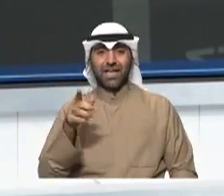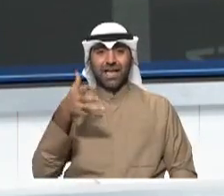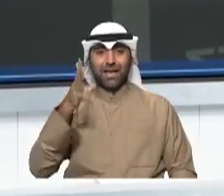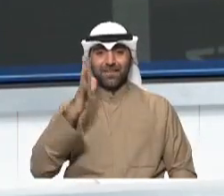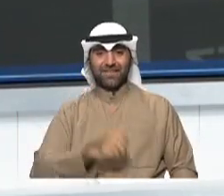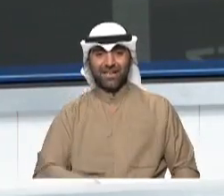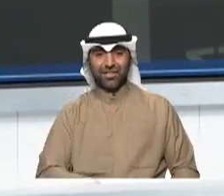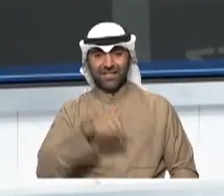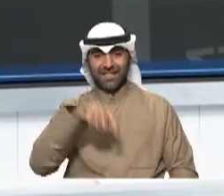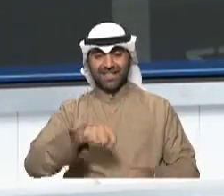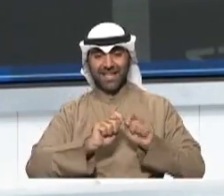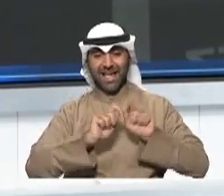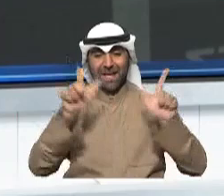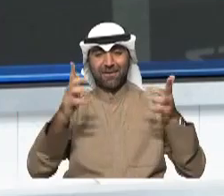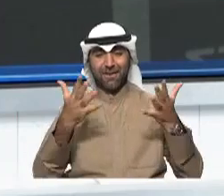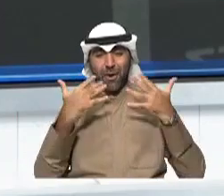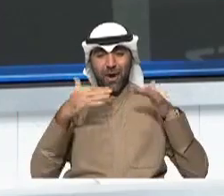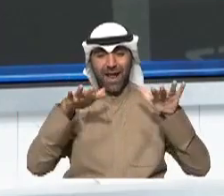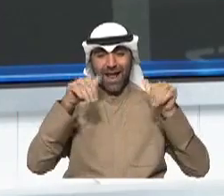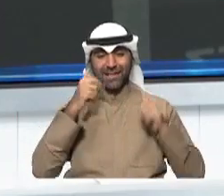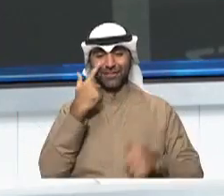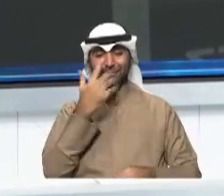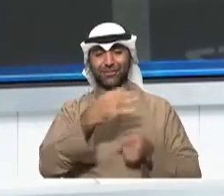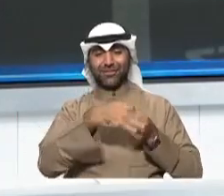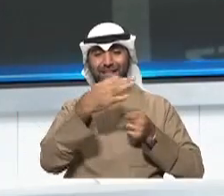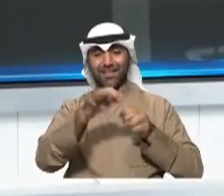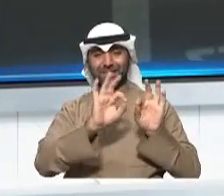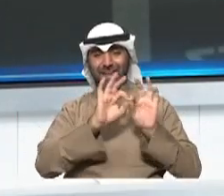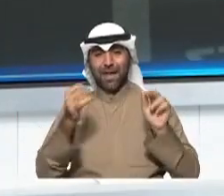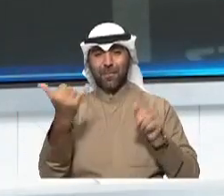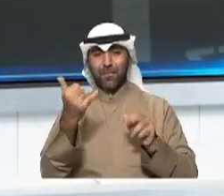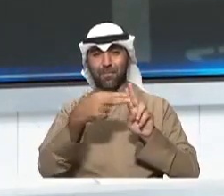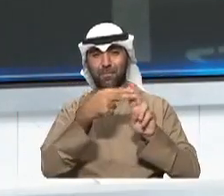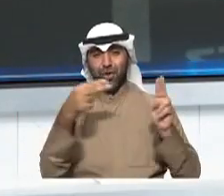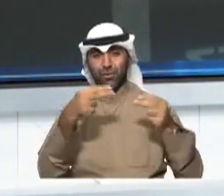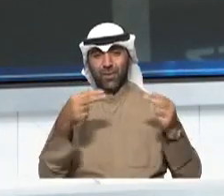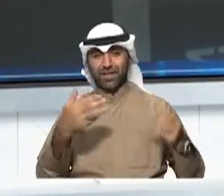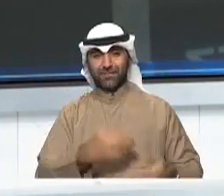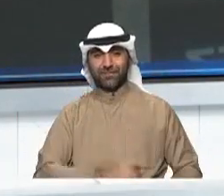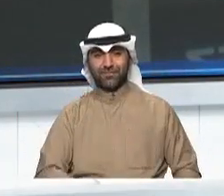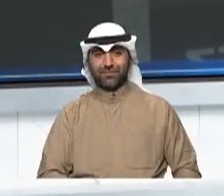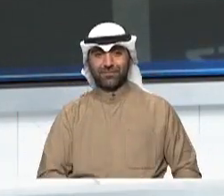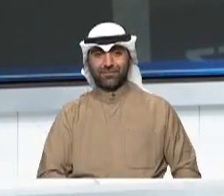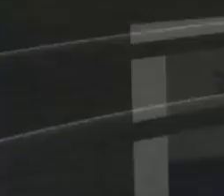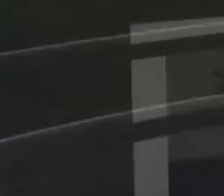أعزائي المشاهدين أشكركم على حسن المتابعة، والآن نعود إلى الزملاء في الاستديو.